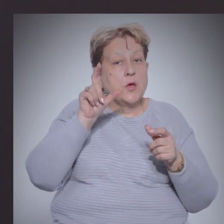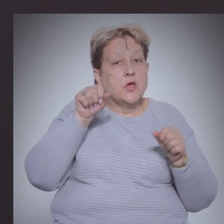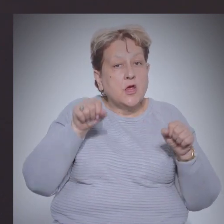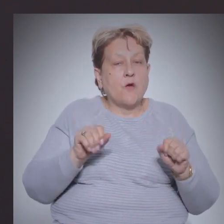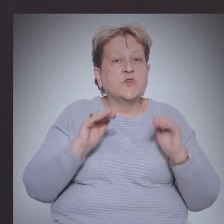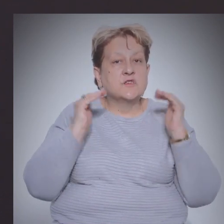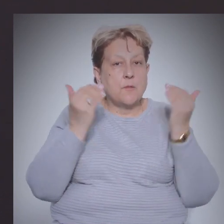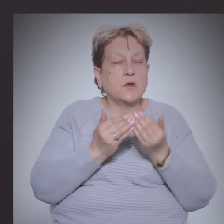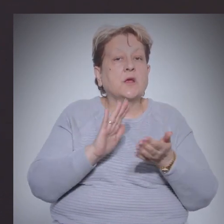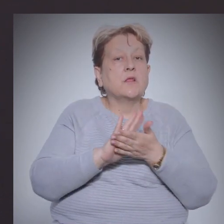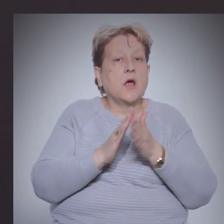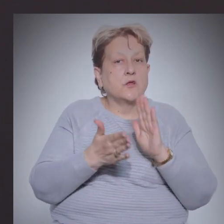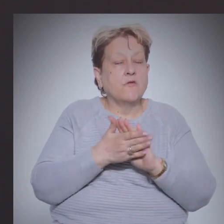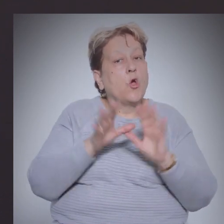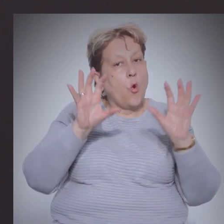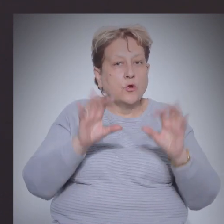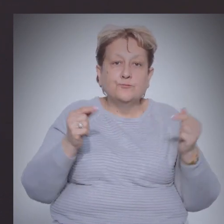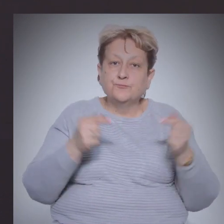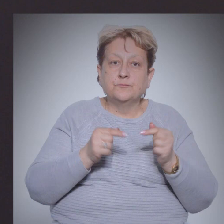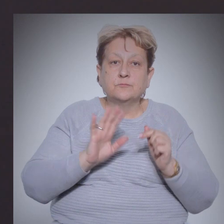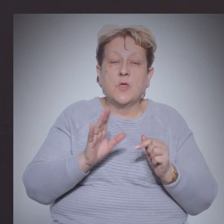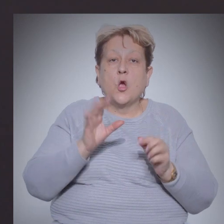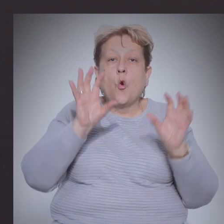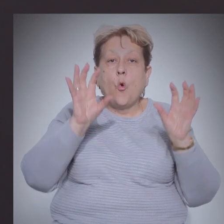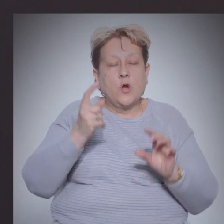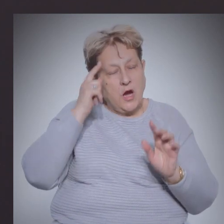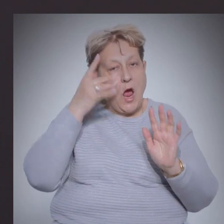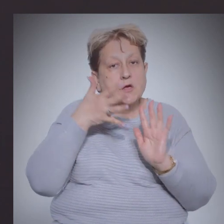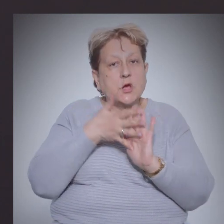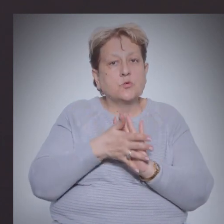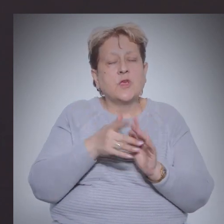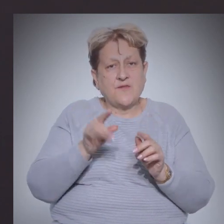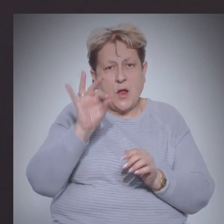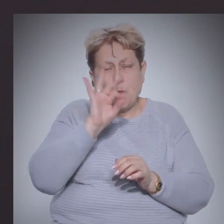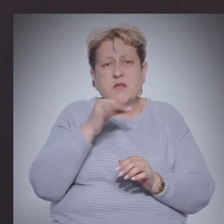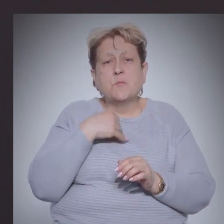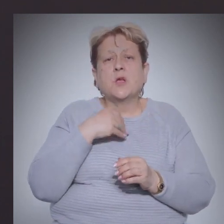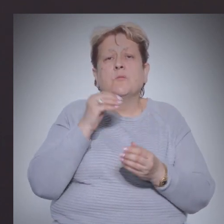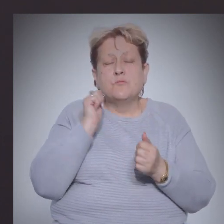արդյոք իրավունքի սամանապակումը նախատեսված էղել որենքով։ Արենք հասկարթյունը